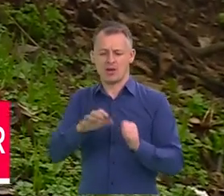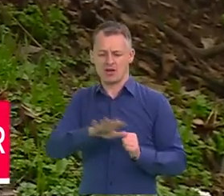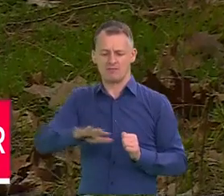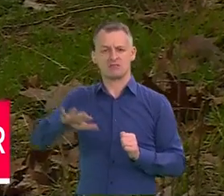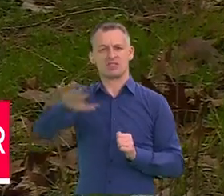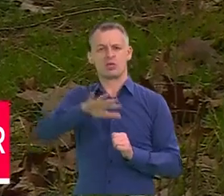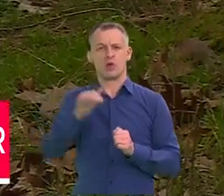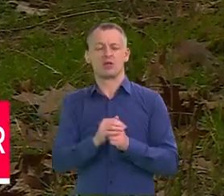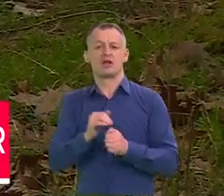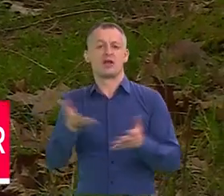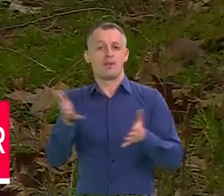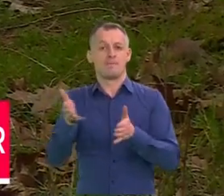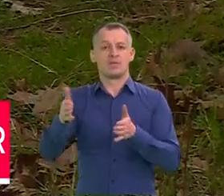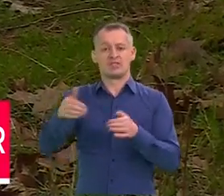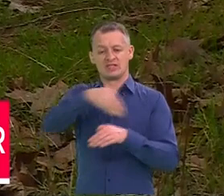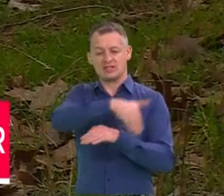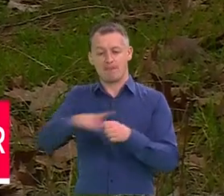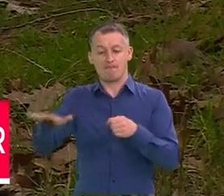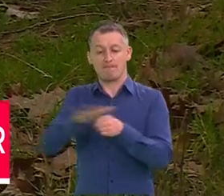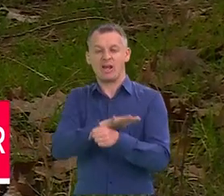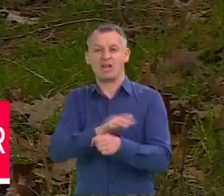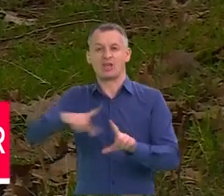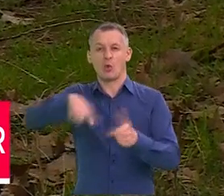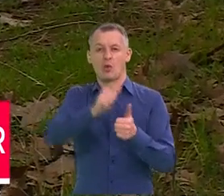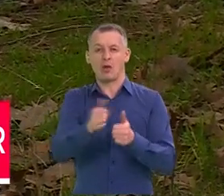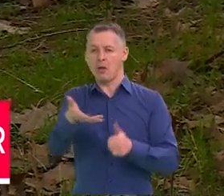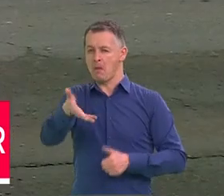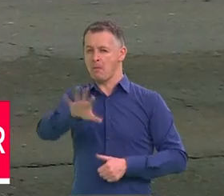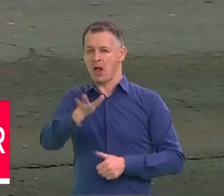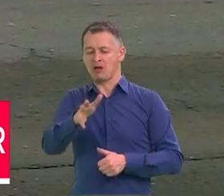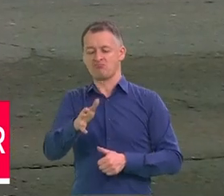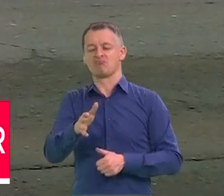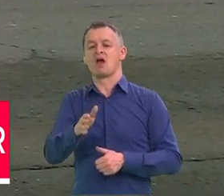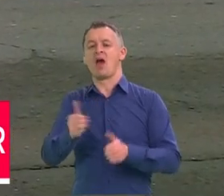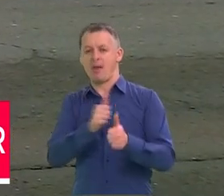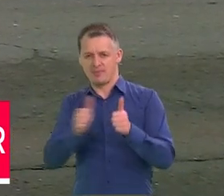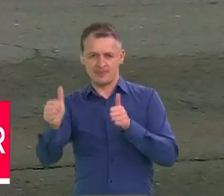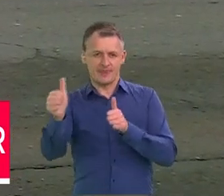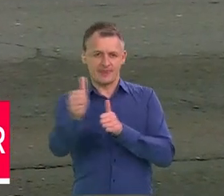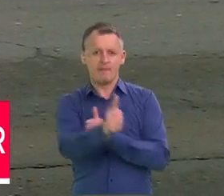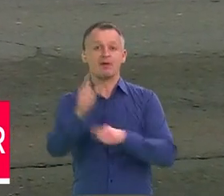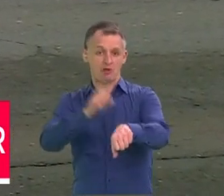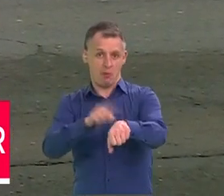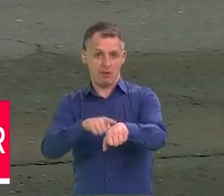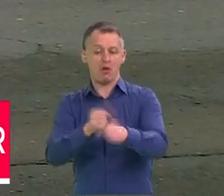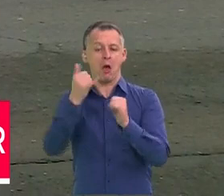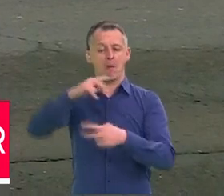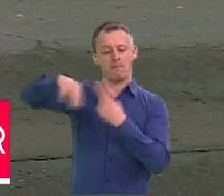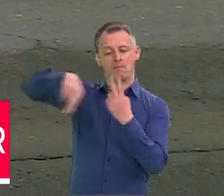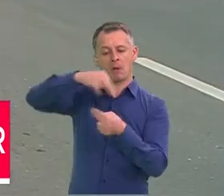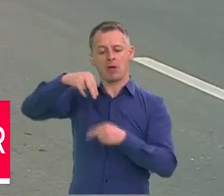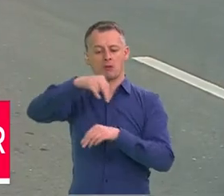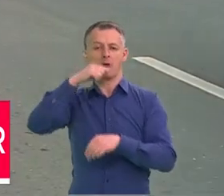și perioade în care străzile erau sufocate de gunoaie. Pare că am depășit acel moment. Acum, la o plimbare prin oraș, descoper